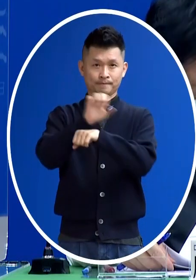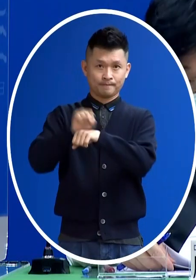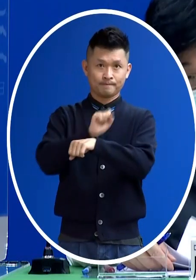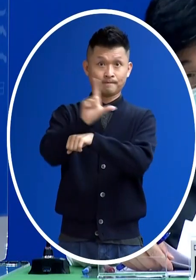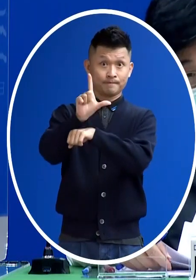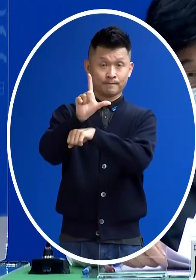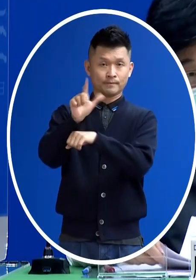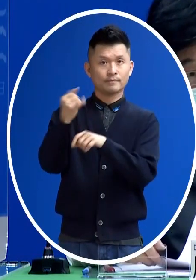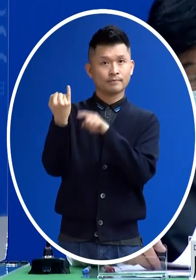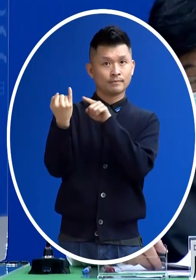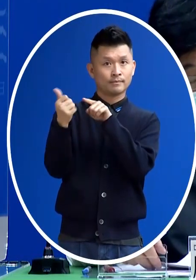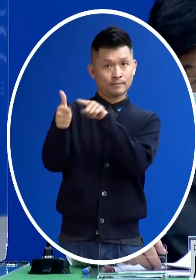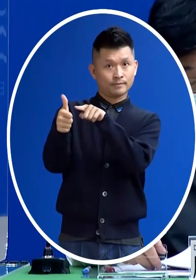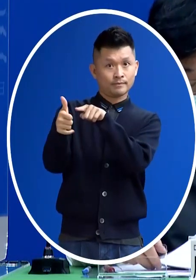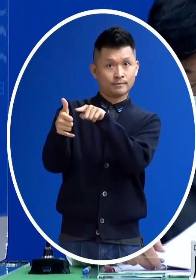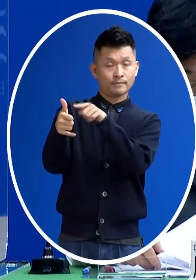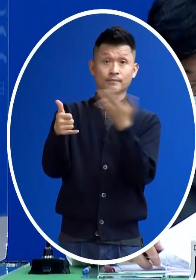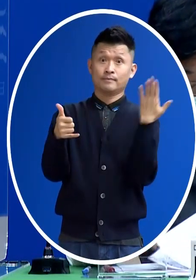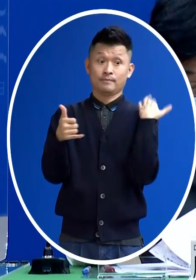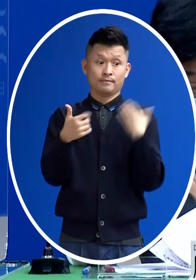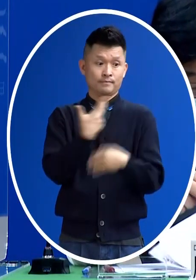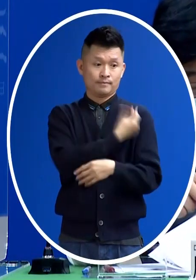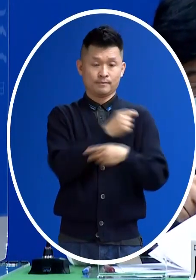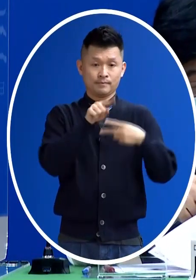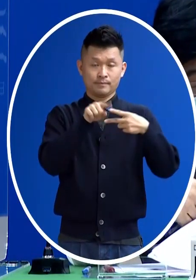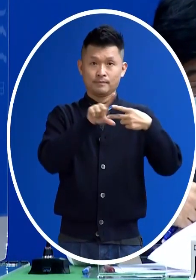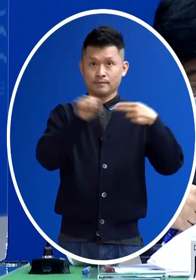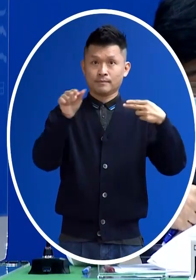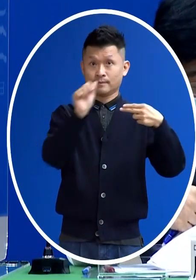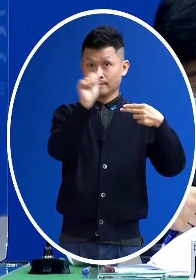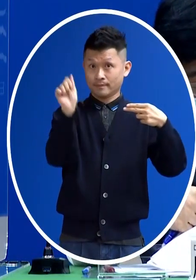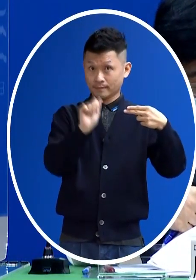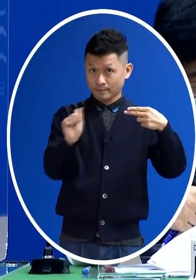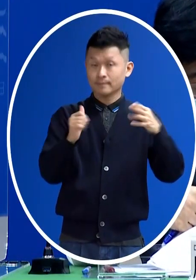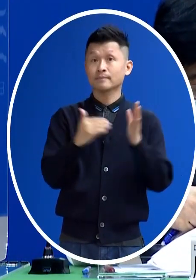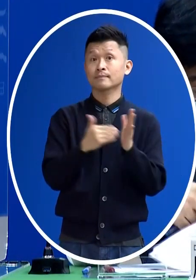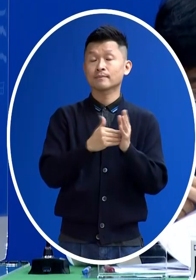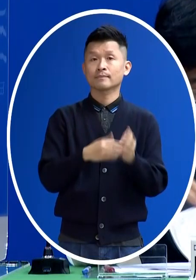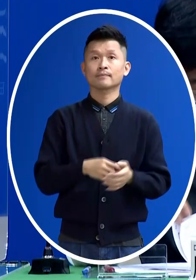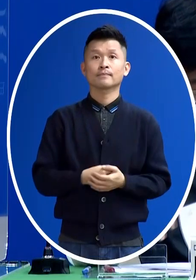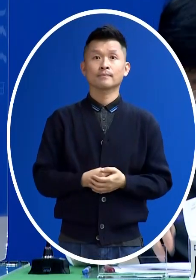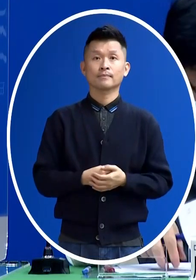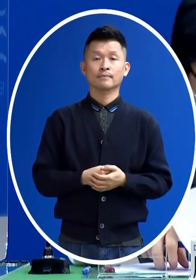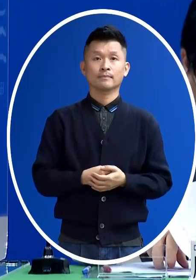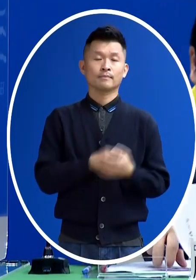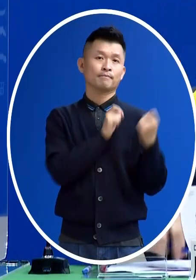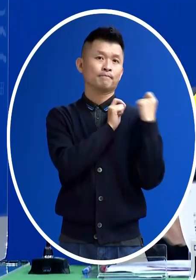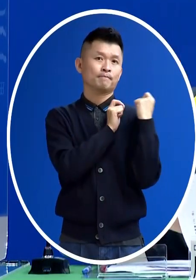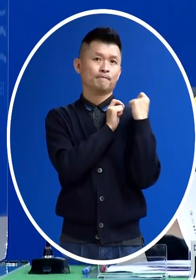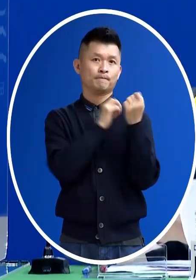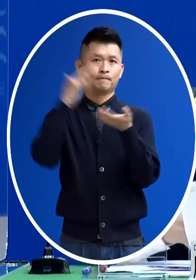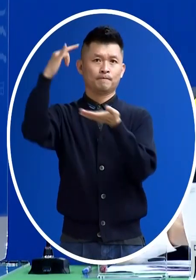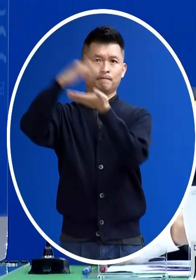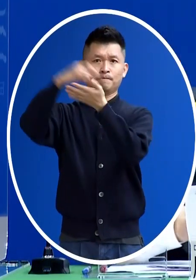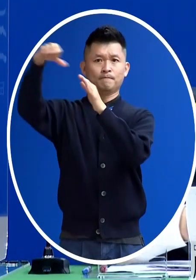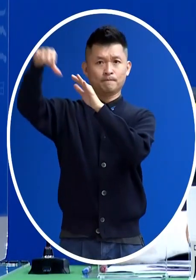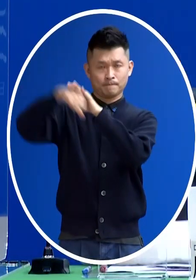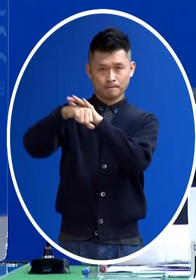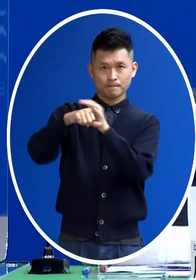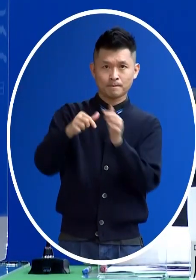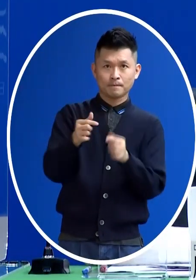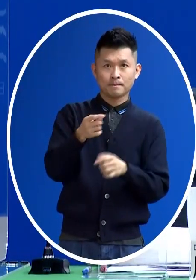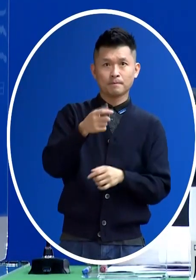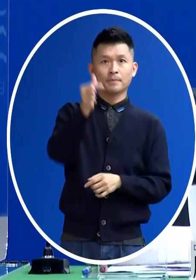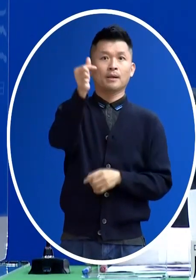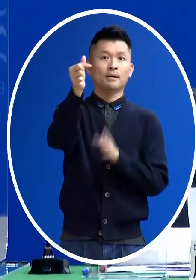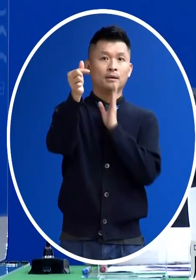境的这一位，他先前有接种过2剂的 AZ 哈，之后然后在最近入境之后确诊，所以这个